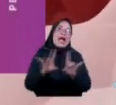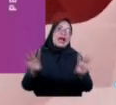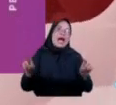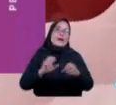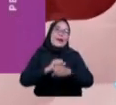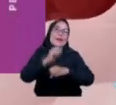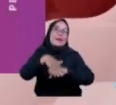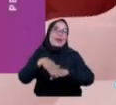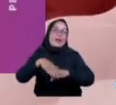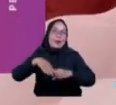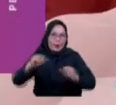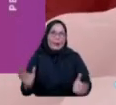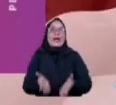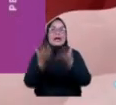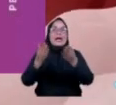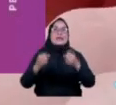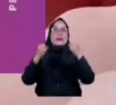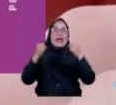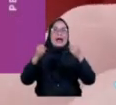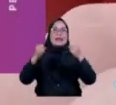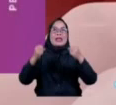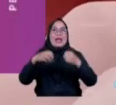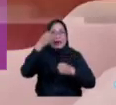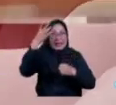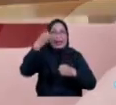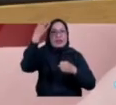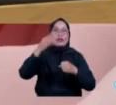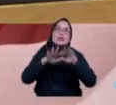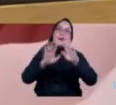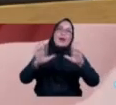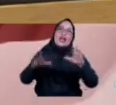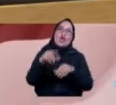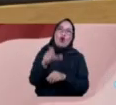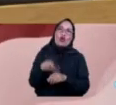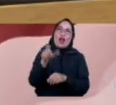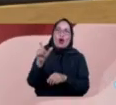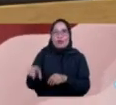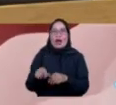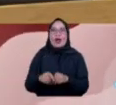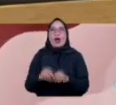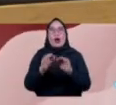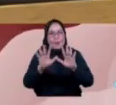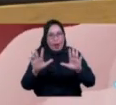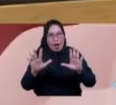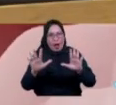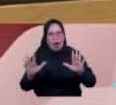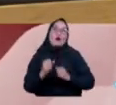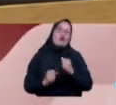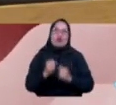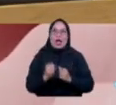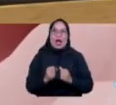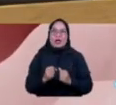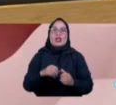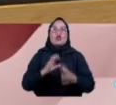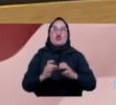pandemi membangkitkan semangat kreativitas dari banyak orang, banyak individu, banyak perusahaan gitu. Jadi kami cukup